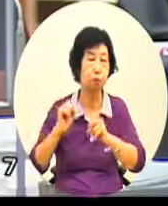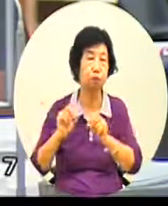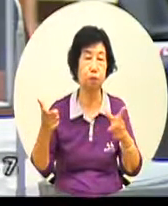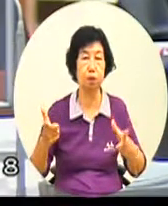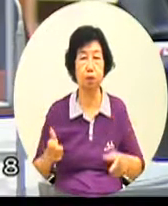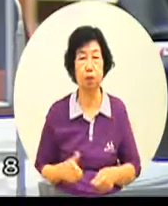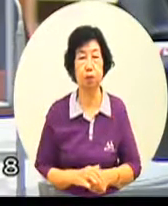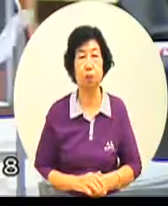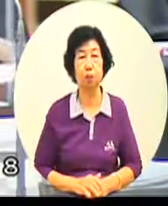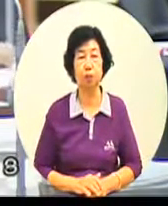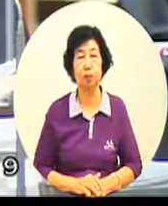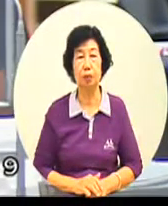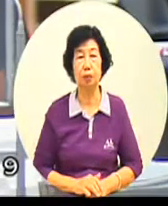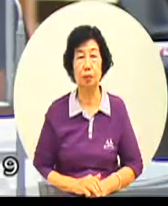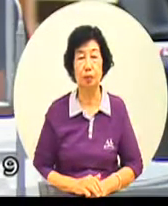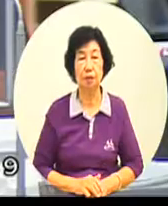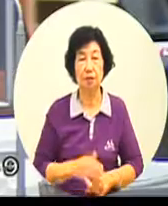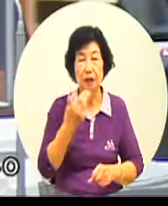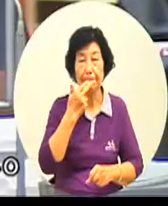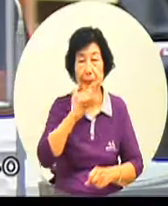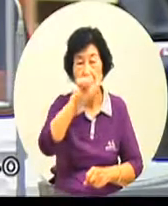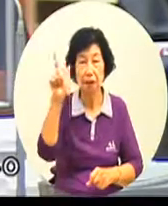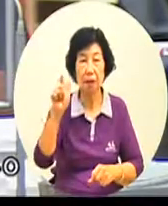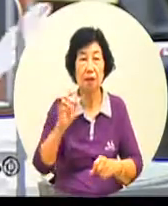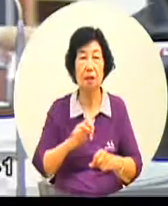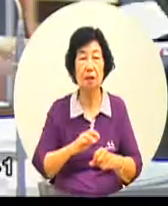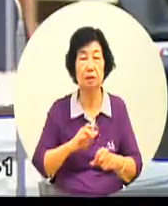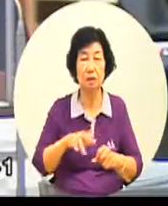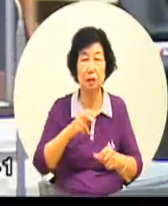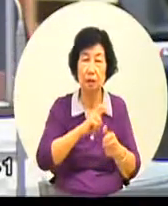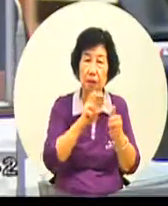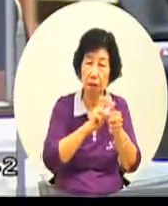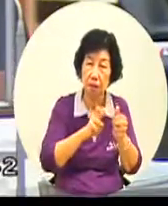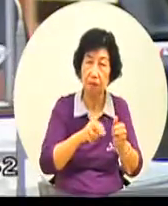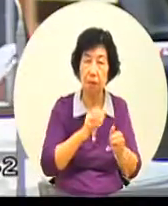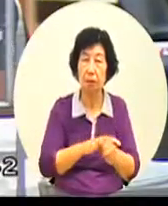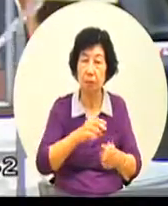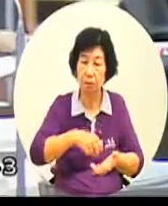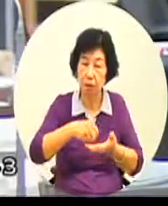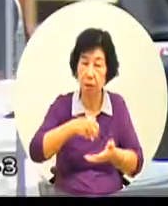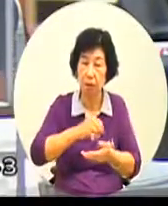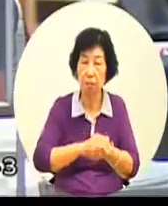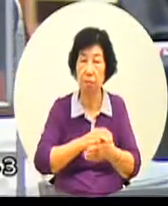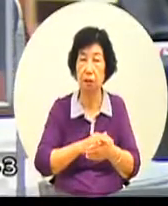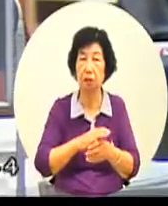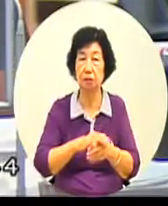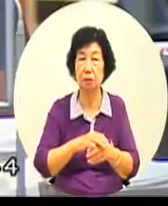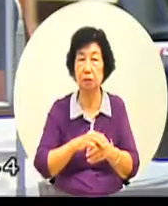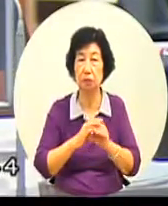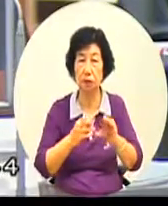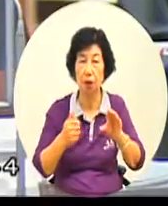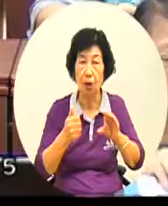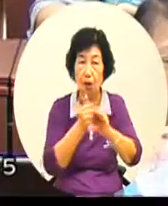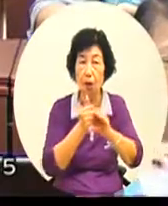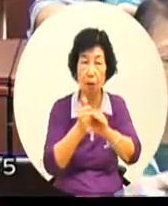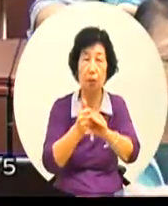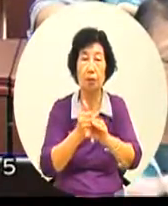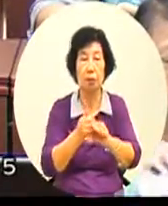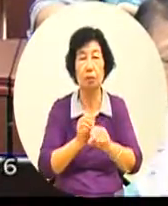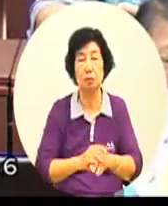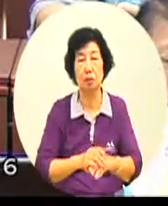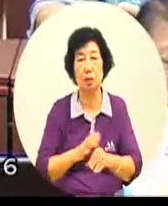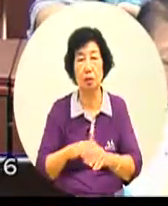像这些日照中心目前还不是提供我们这些接送还不是很完善。 他只有 接送到